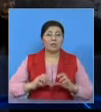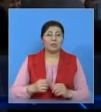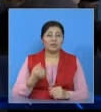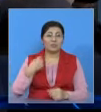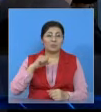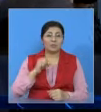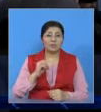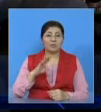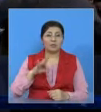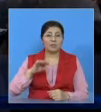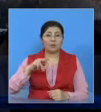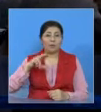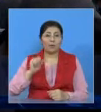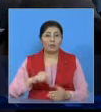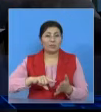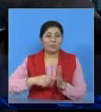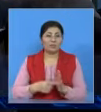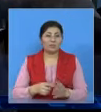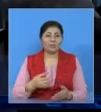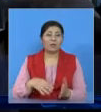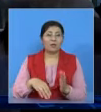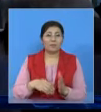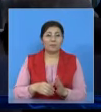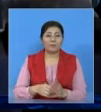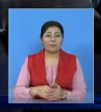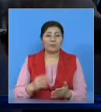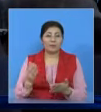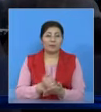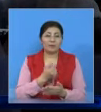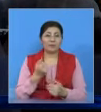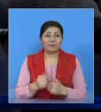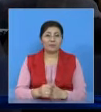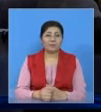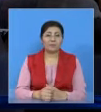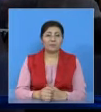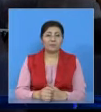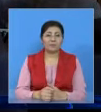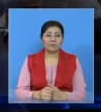собой цель выиграть чемпионат Европы. Я думаю, на самом деле, у них для этого есть большие шансы.